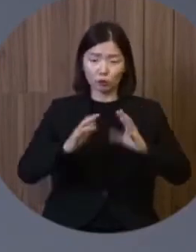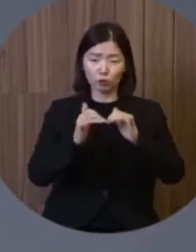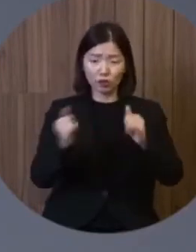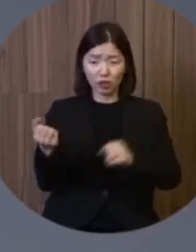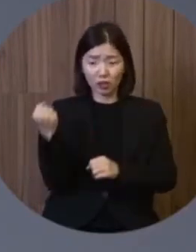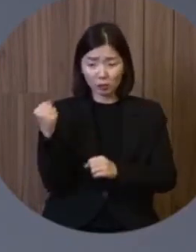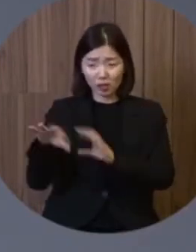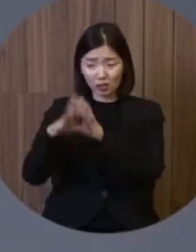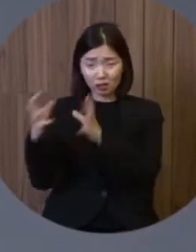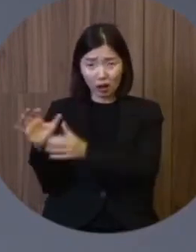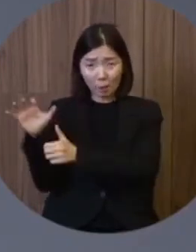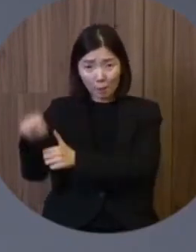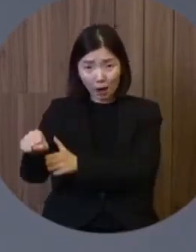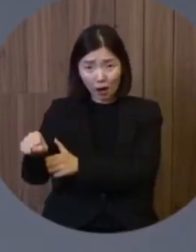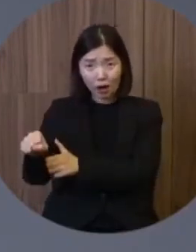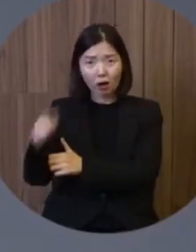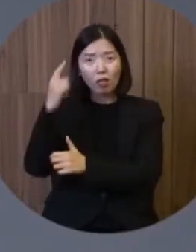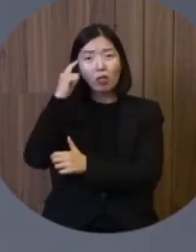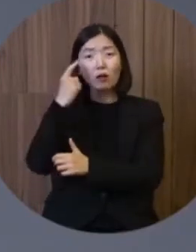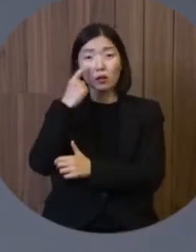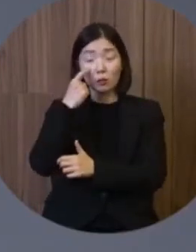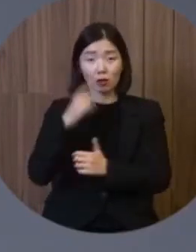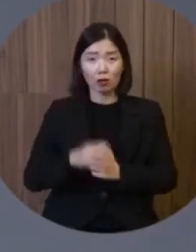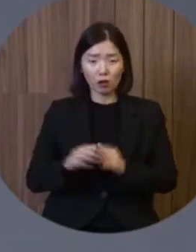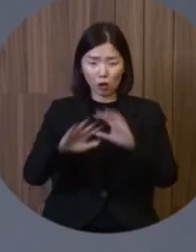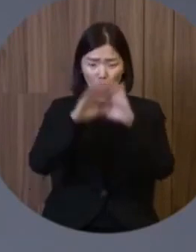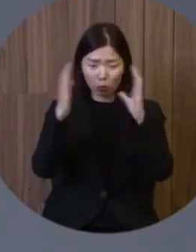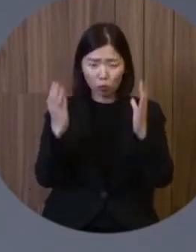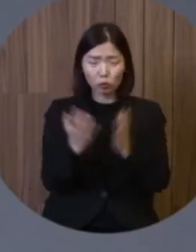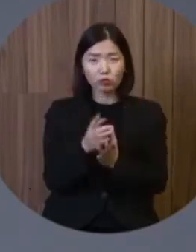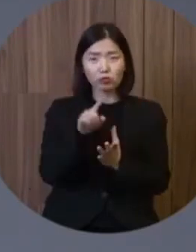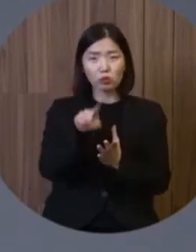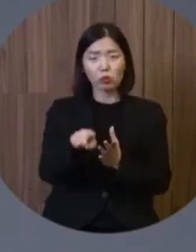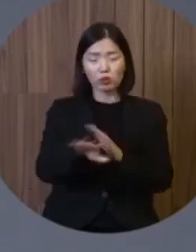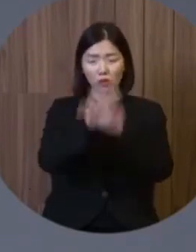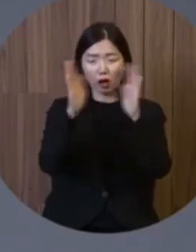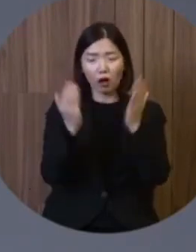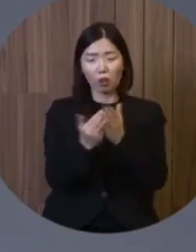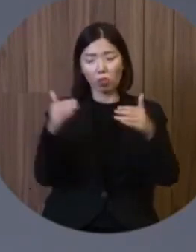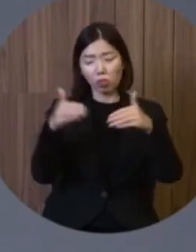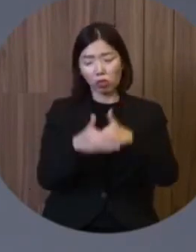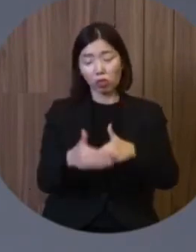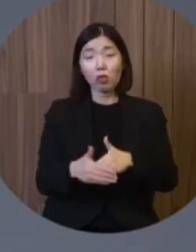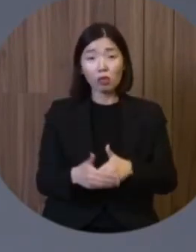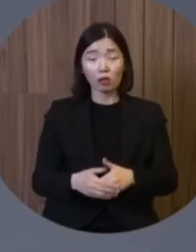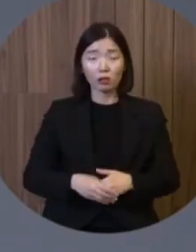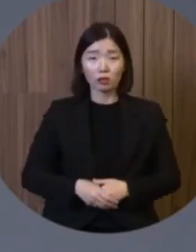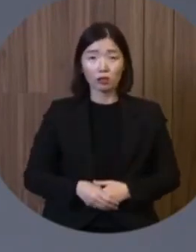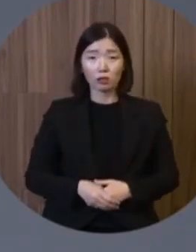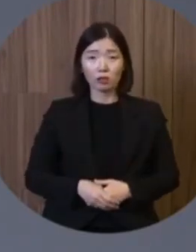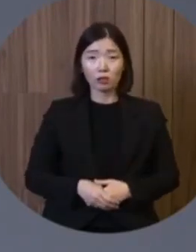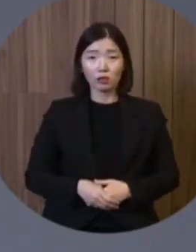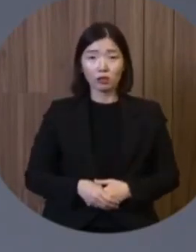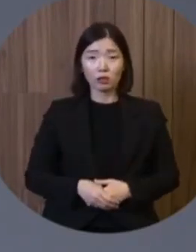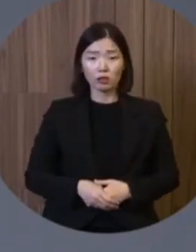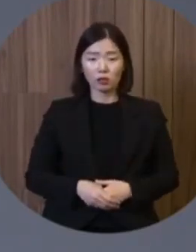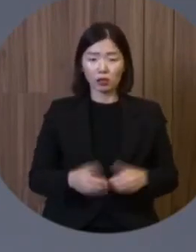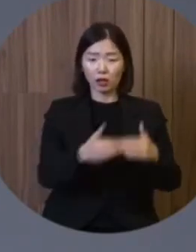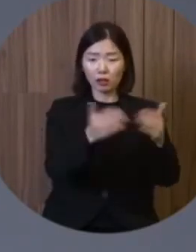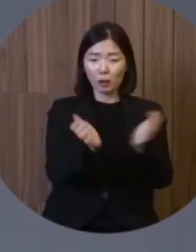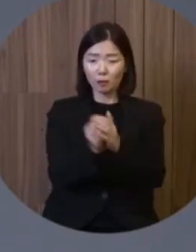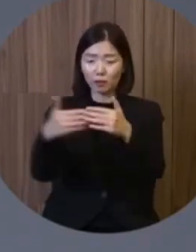국민의힘이 정권을 잡는다고 생각해 보십시오. 모든 것이 후퇴할 것입니다. 3당 야합